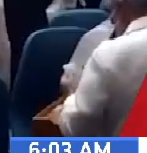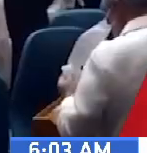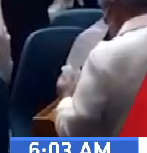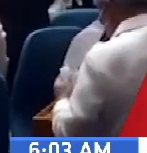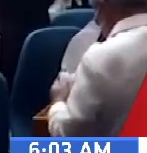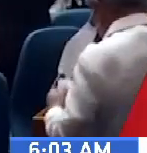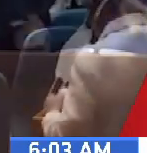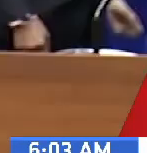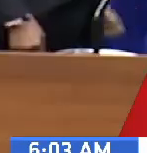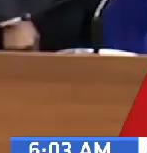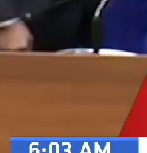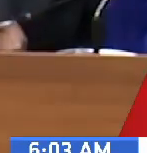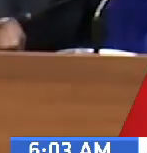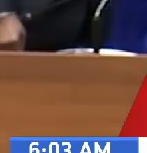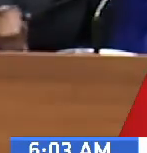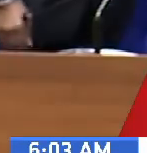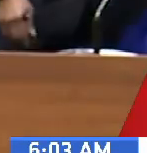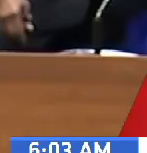Philippines.